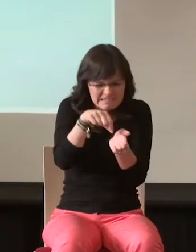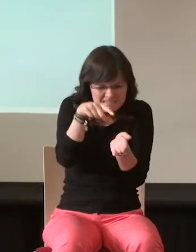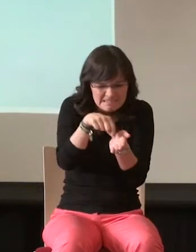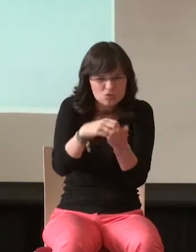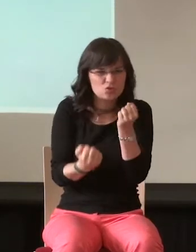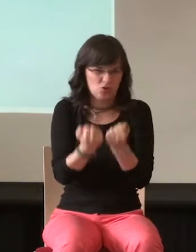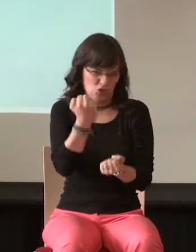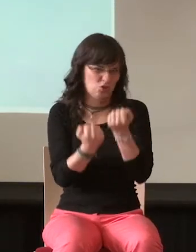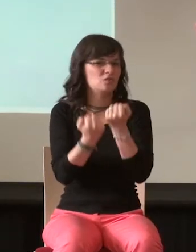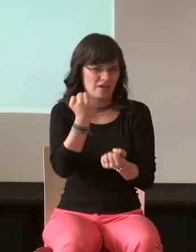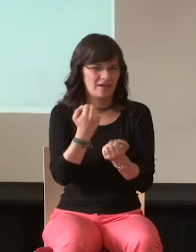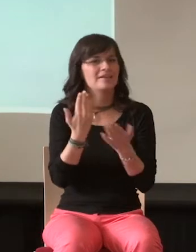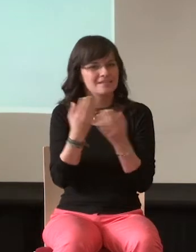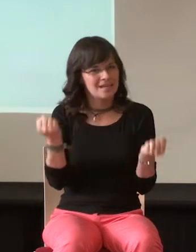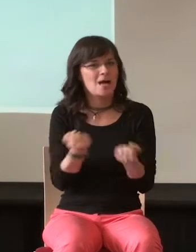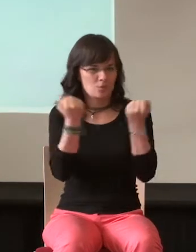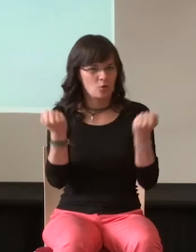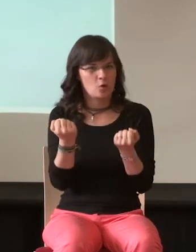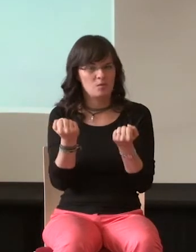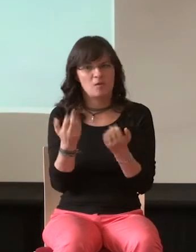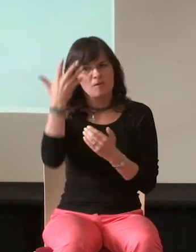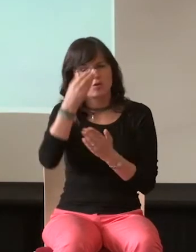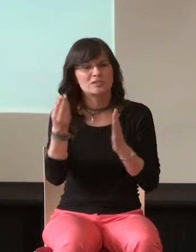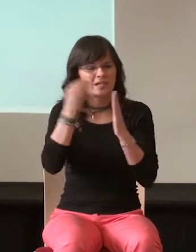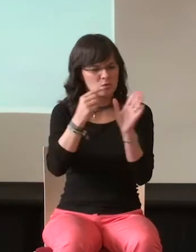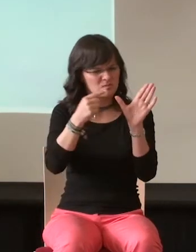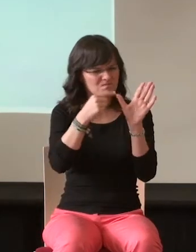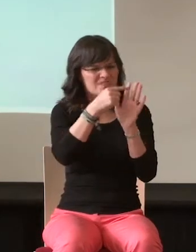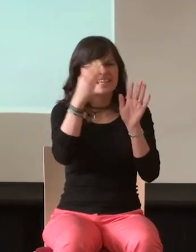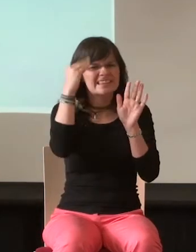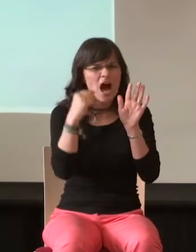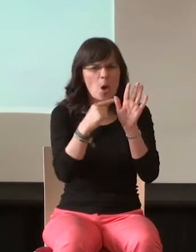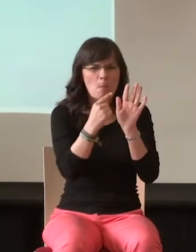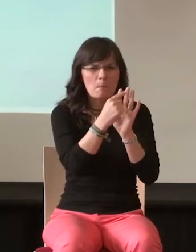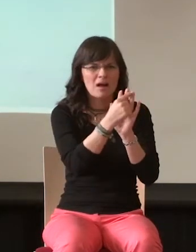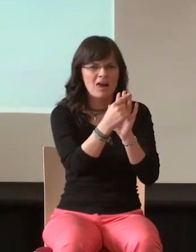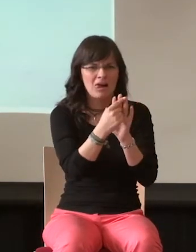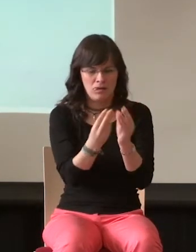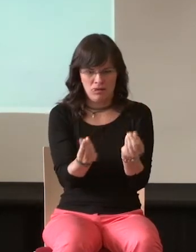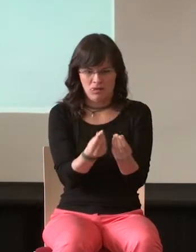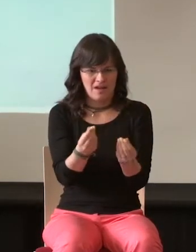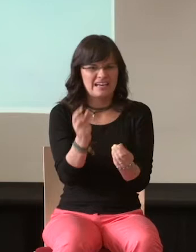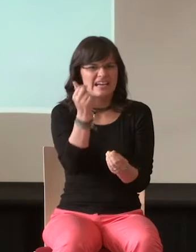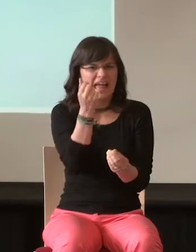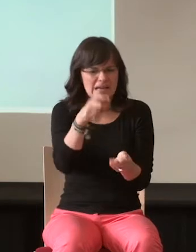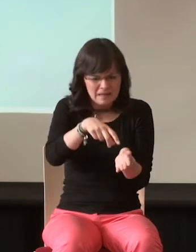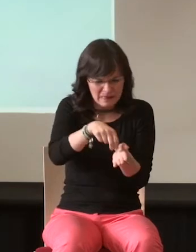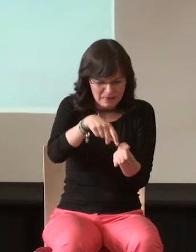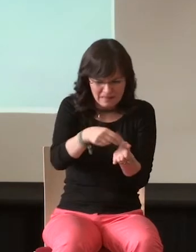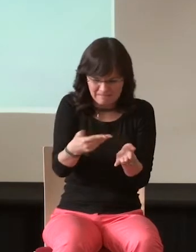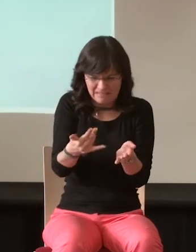gestört und wenn dann auch noch Taubheitsgefühle hier vorne drin sind, ja, dann ist das noch unangenehmer.